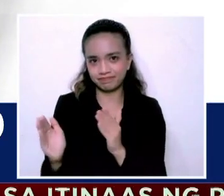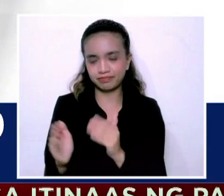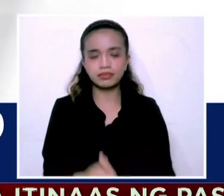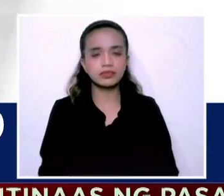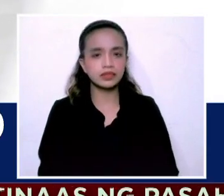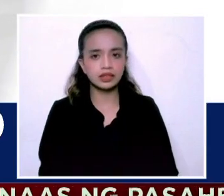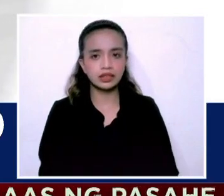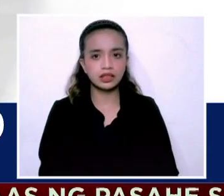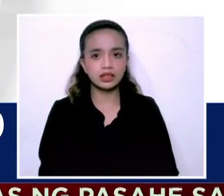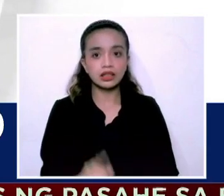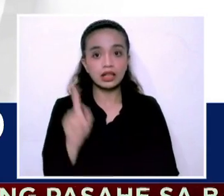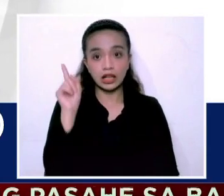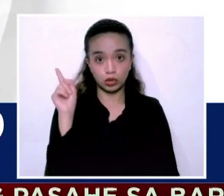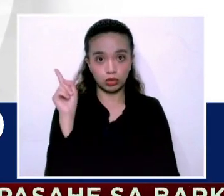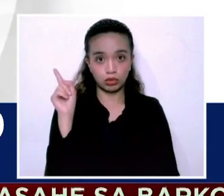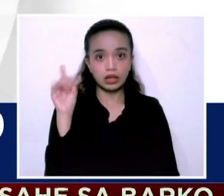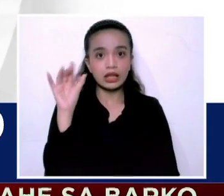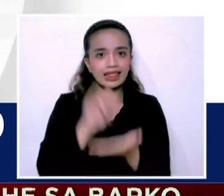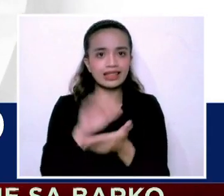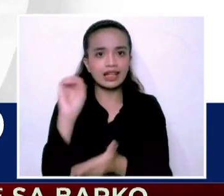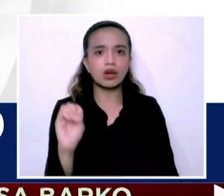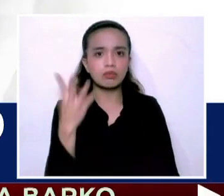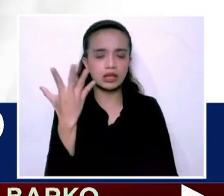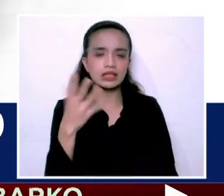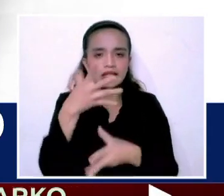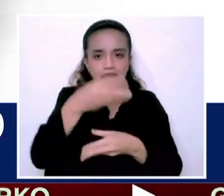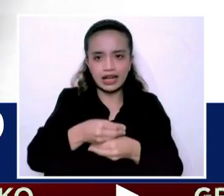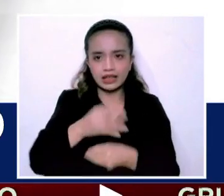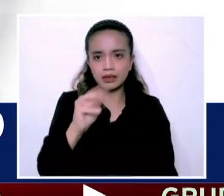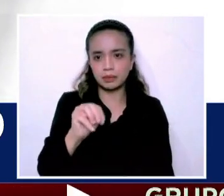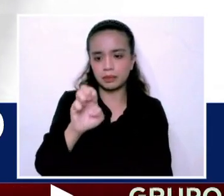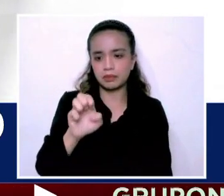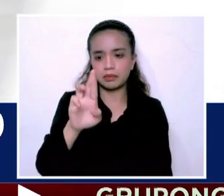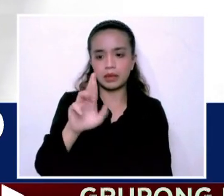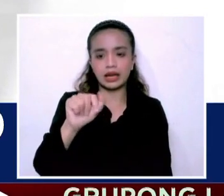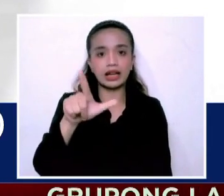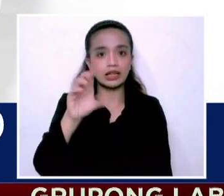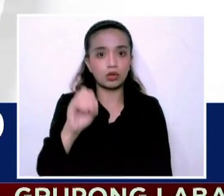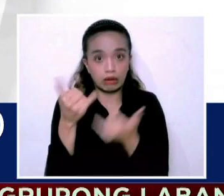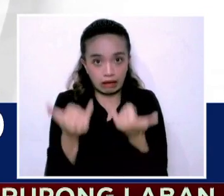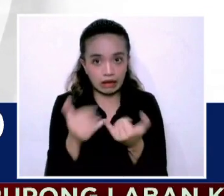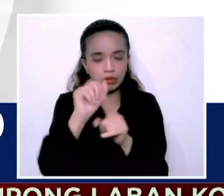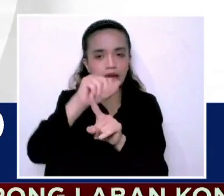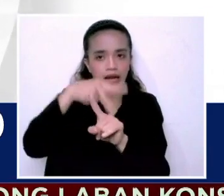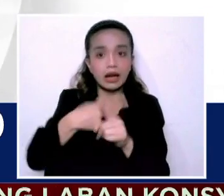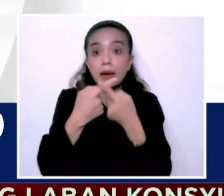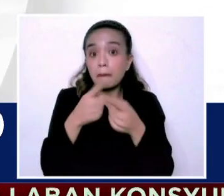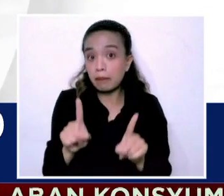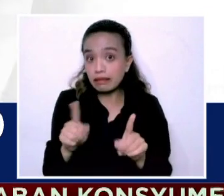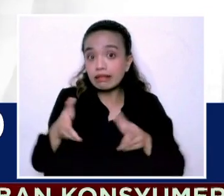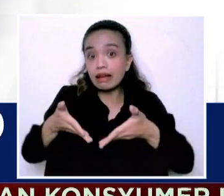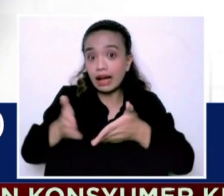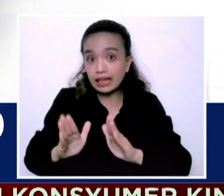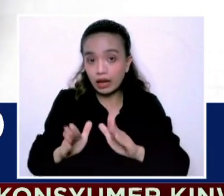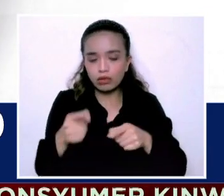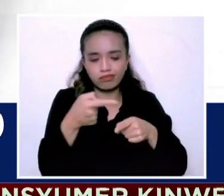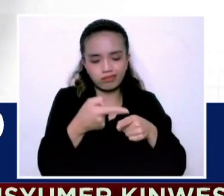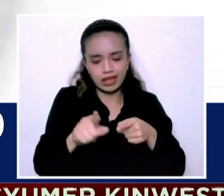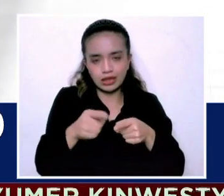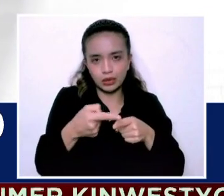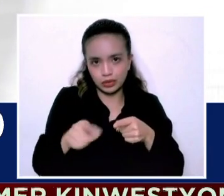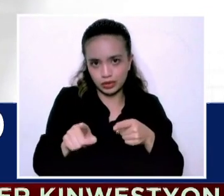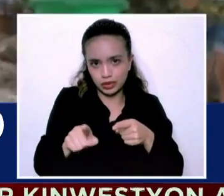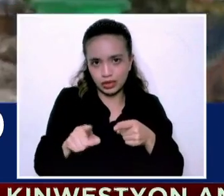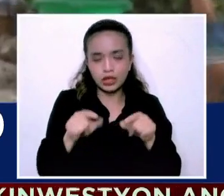kada kilowatt hour dapat ang dagdag singil ng Meralco ngayong April bill pero pinayagan silang utay-utayin ito hanggang